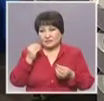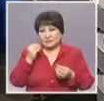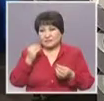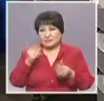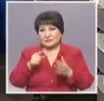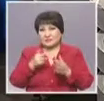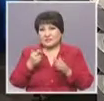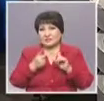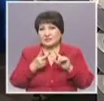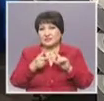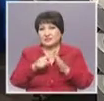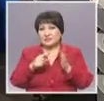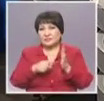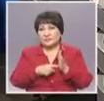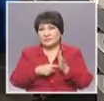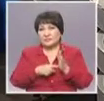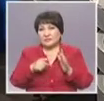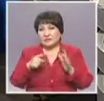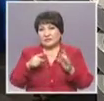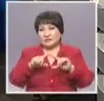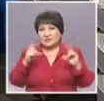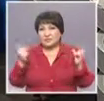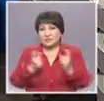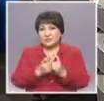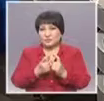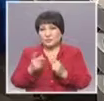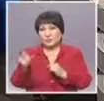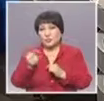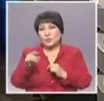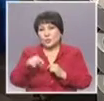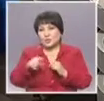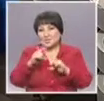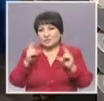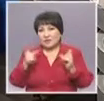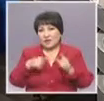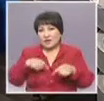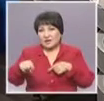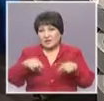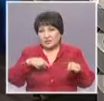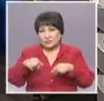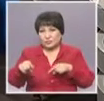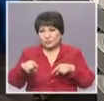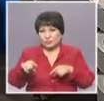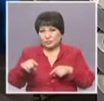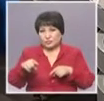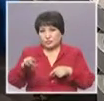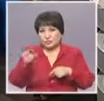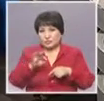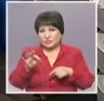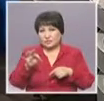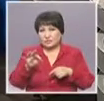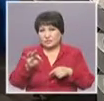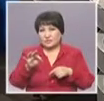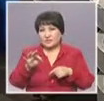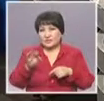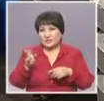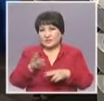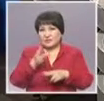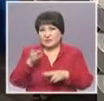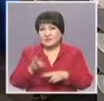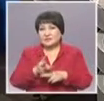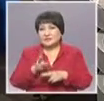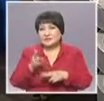мынау стадион туралы, мынау футболда неге жақсы камерамен қашан болашақта түсіретін болады? Мына камераның бәрі профессиональный